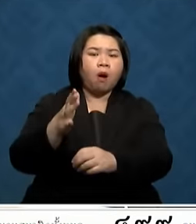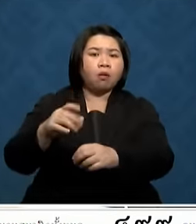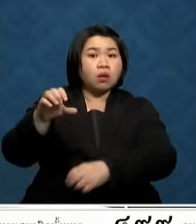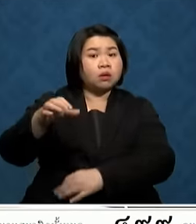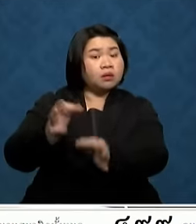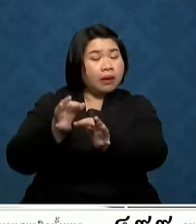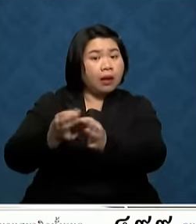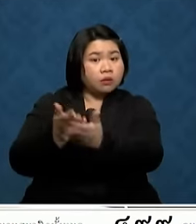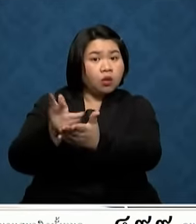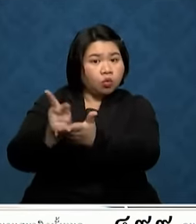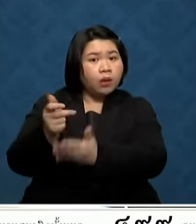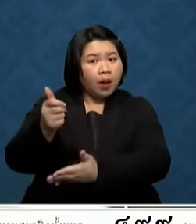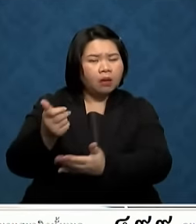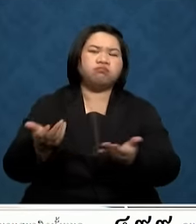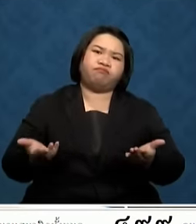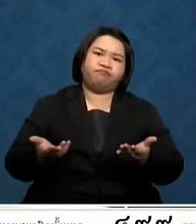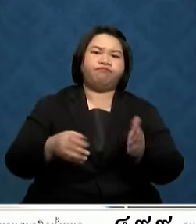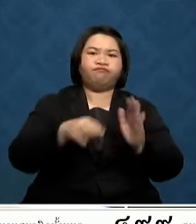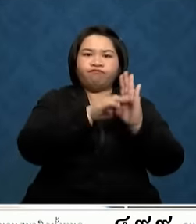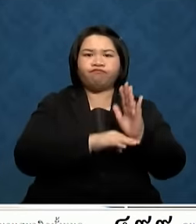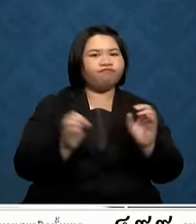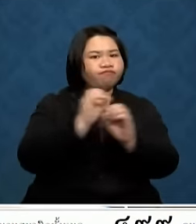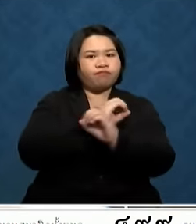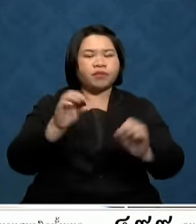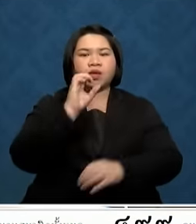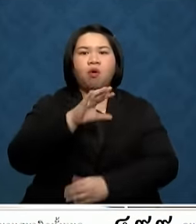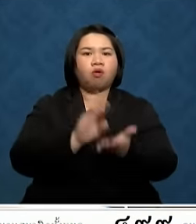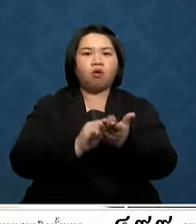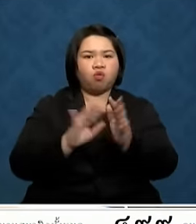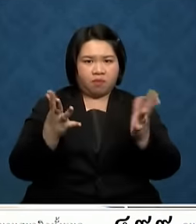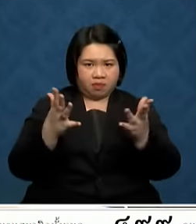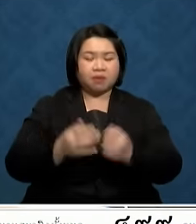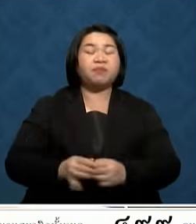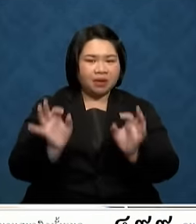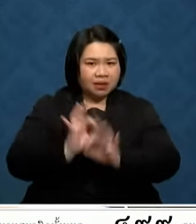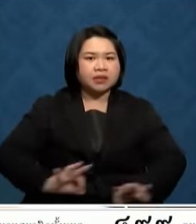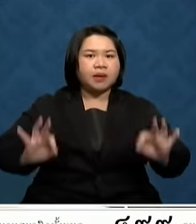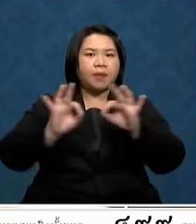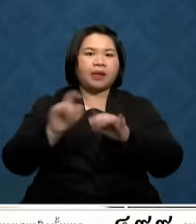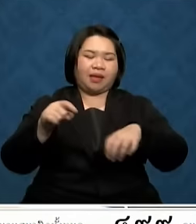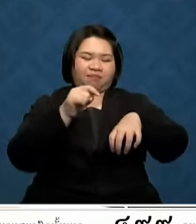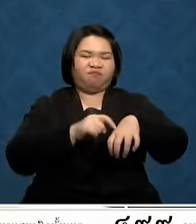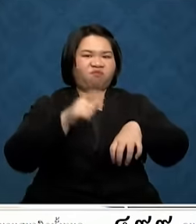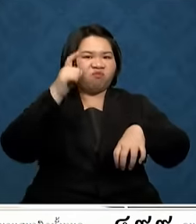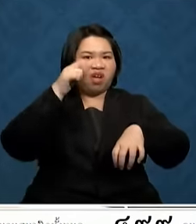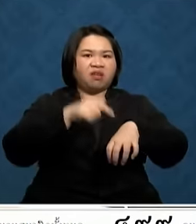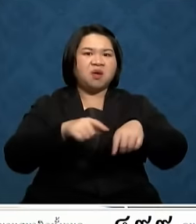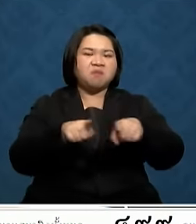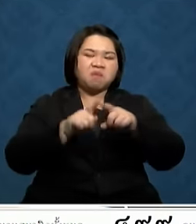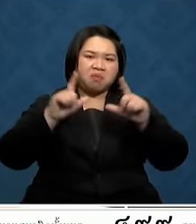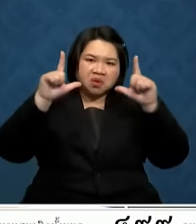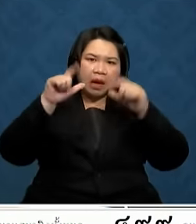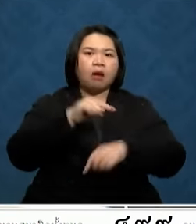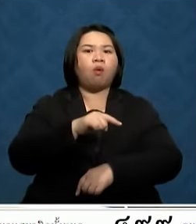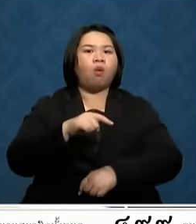เนี่ยที่มันออกแบบมาแล้วมันเอื้อให้กับทุนที่มีขนาดใหญ่นะที่มีเงินสดมากพอที่มีสายป่านมากพอเมันก็